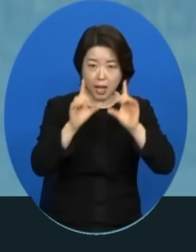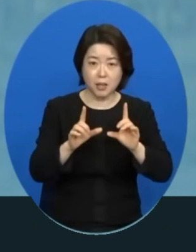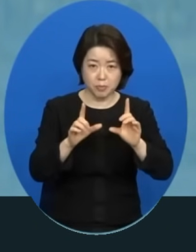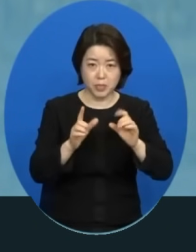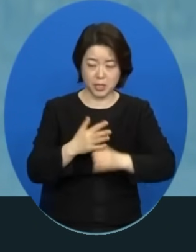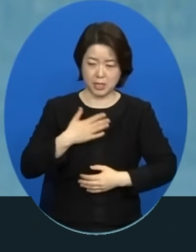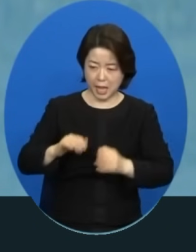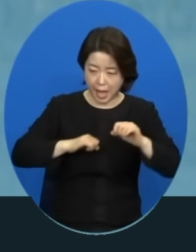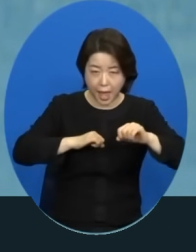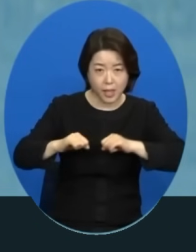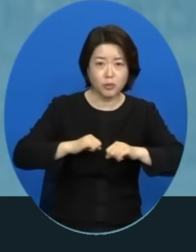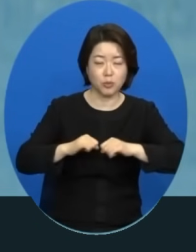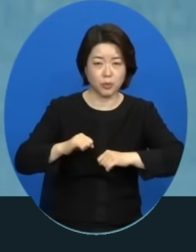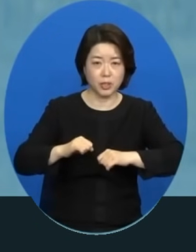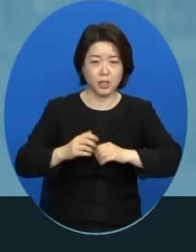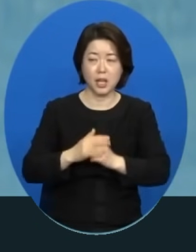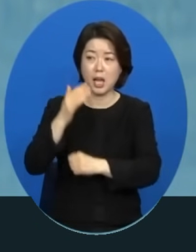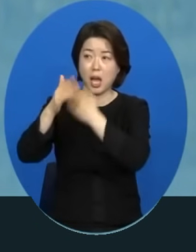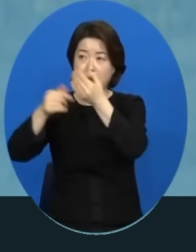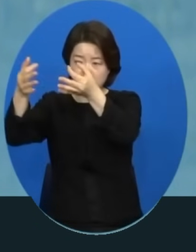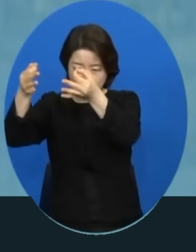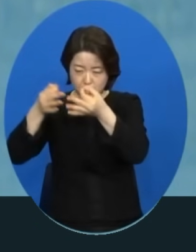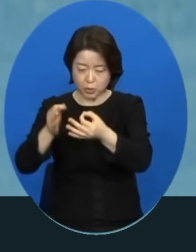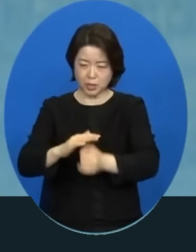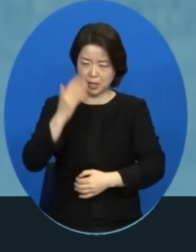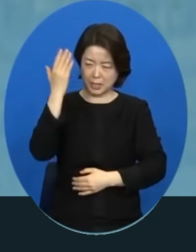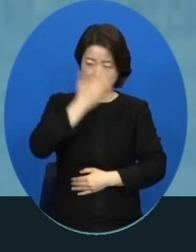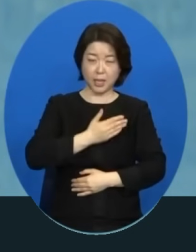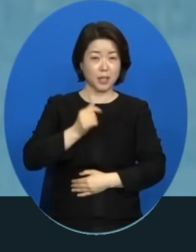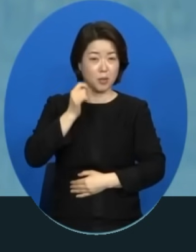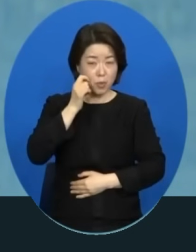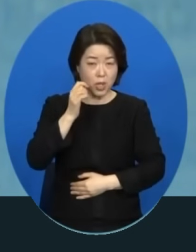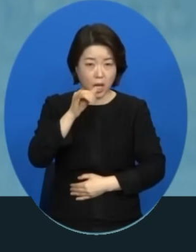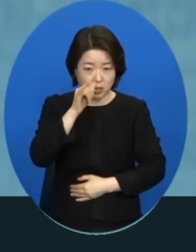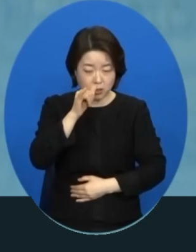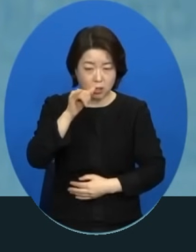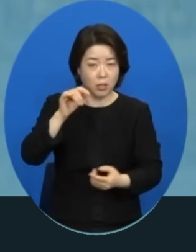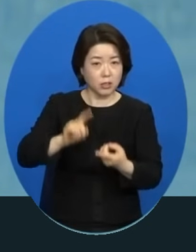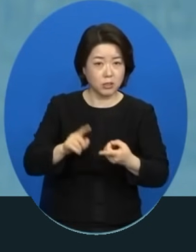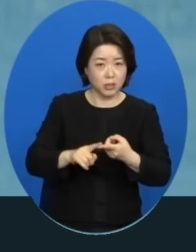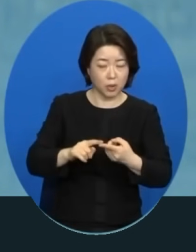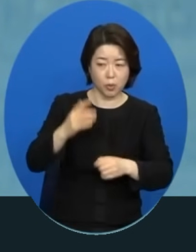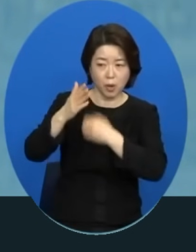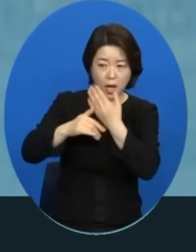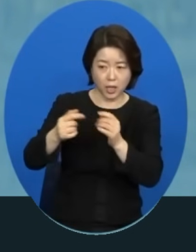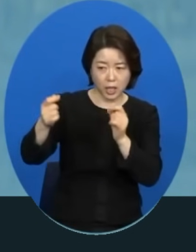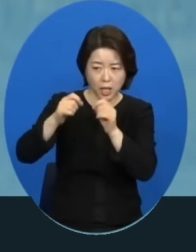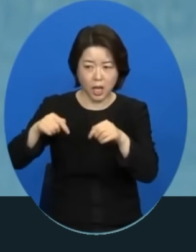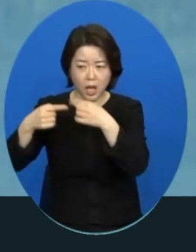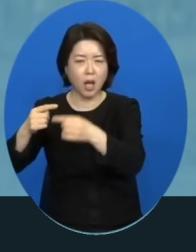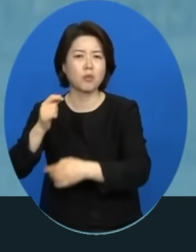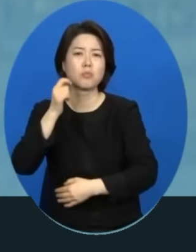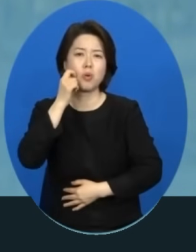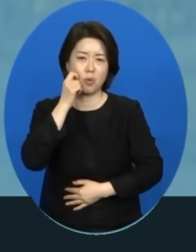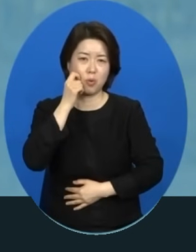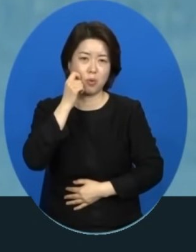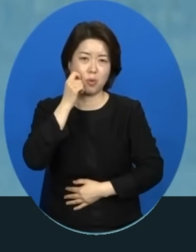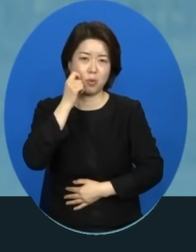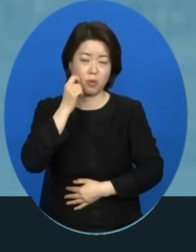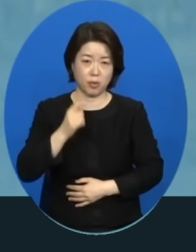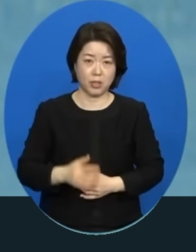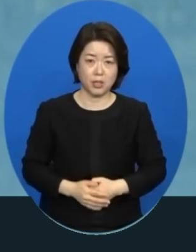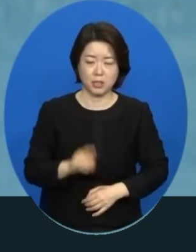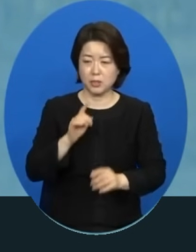우리의 행동이 하나님 보시기에 정결치 못한 것을 가진 채로는 하나님께 더 가까이 갈 수